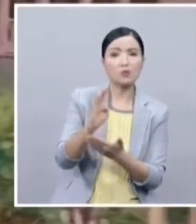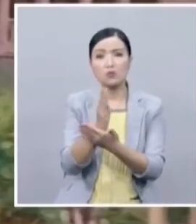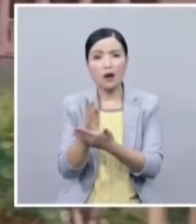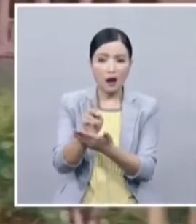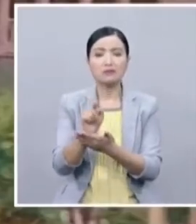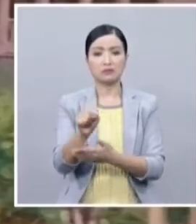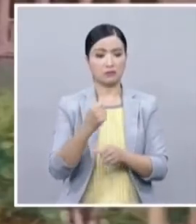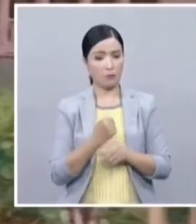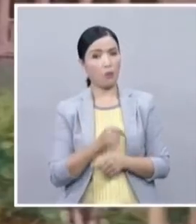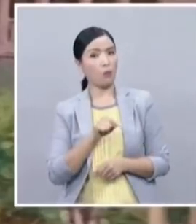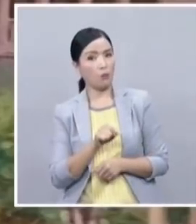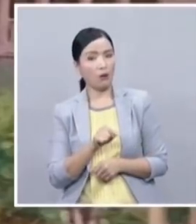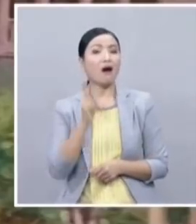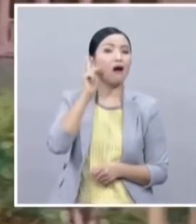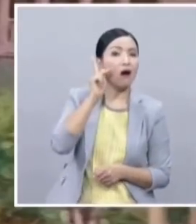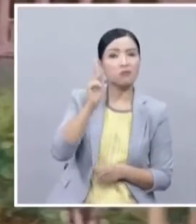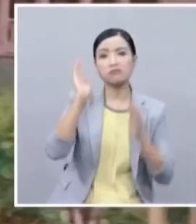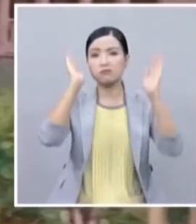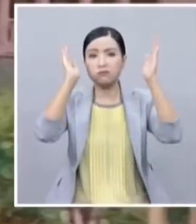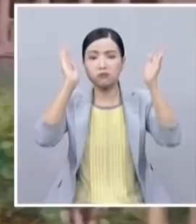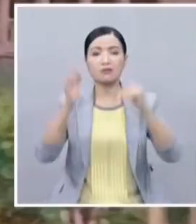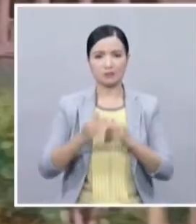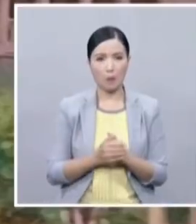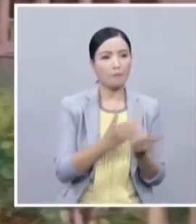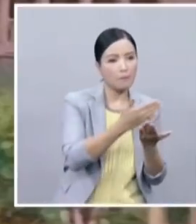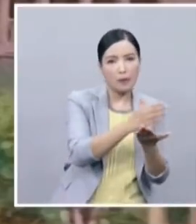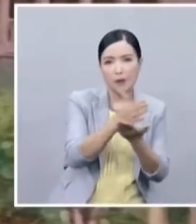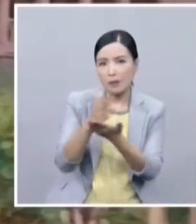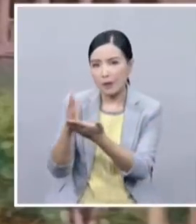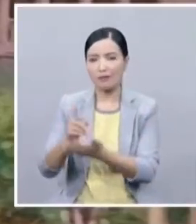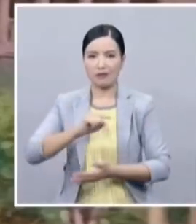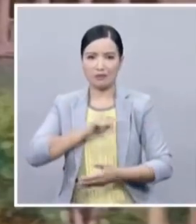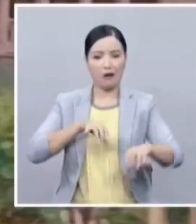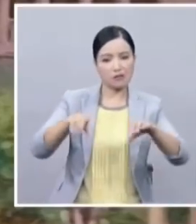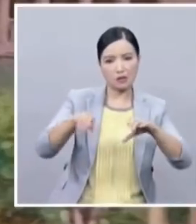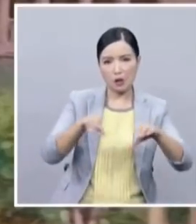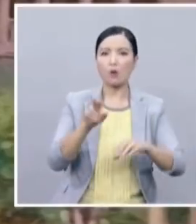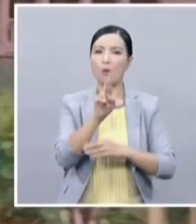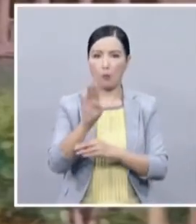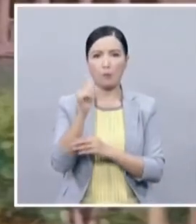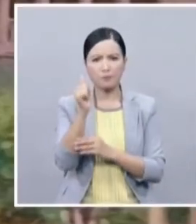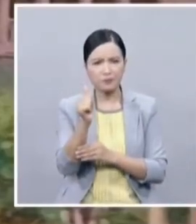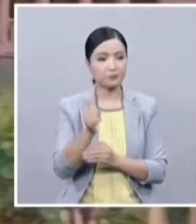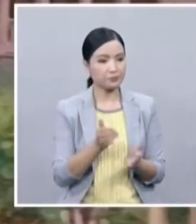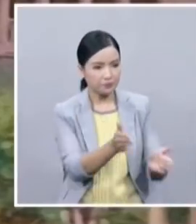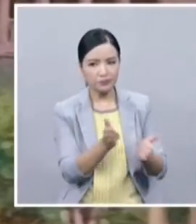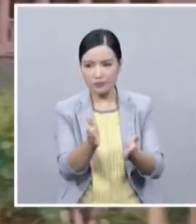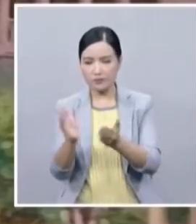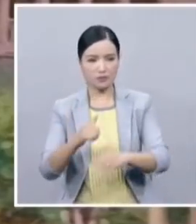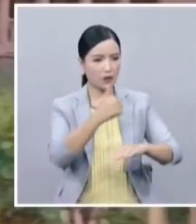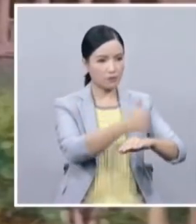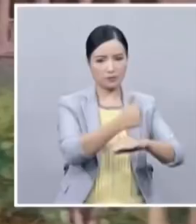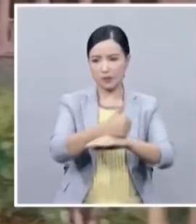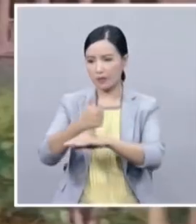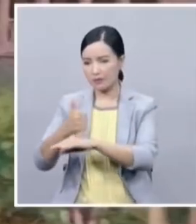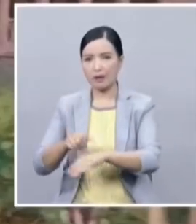การส่วนใดเป็นเรื่องของข่าวประชาสัมพันธ์เหล่านี้มันต้องจัดรูปแบบให้ดีนะครับแล้วก็จัดสายการประชา